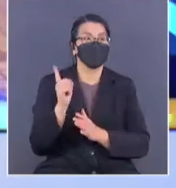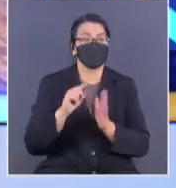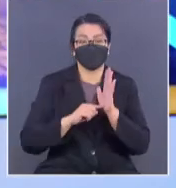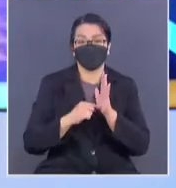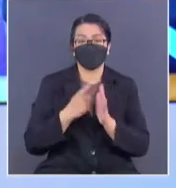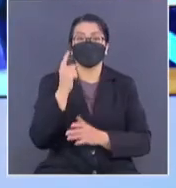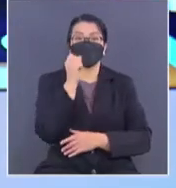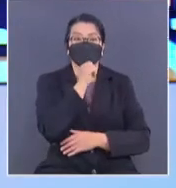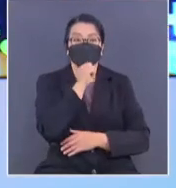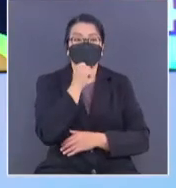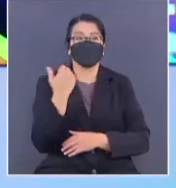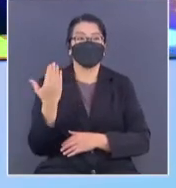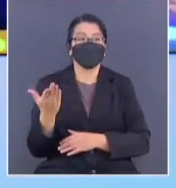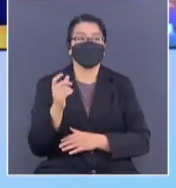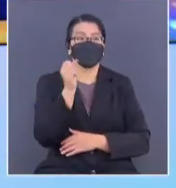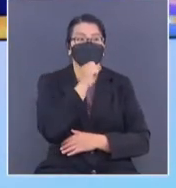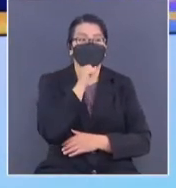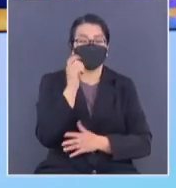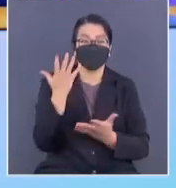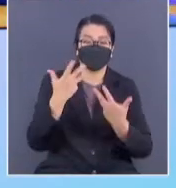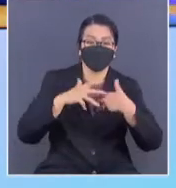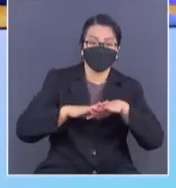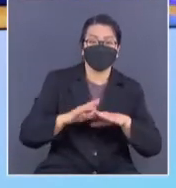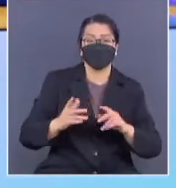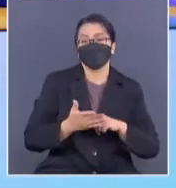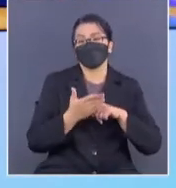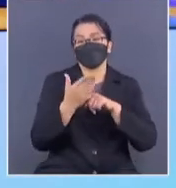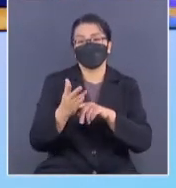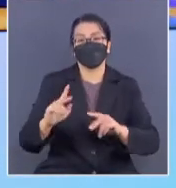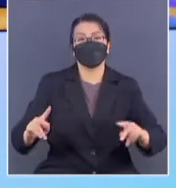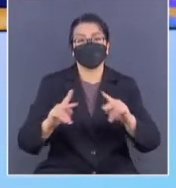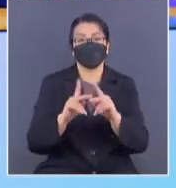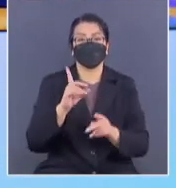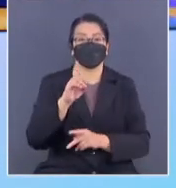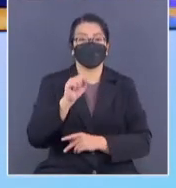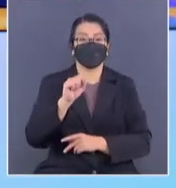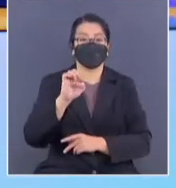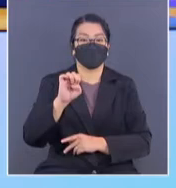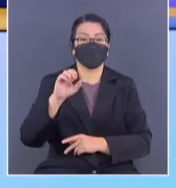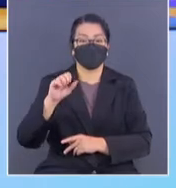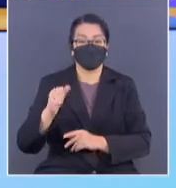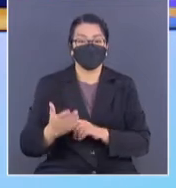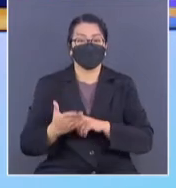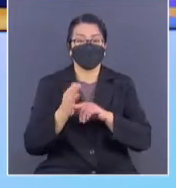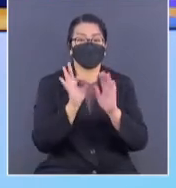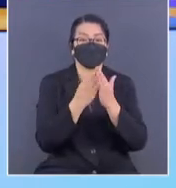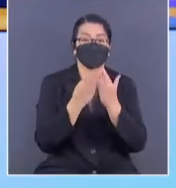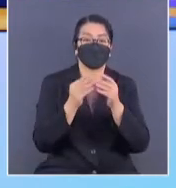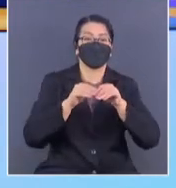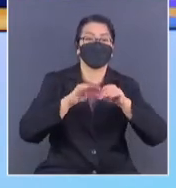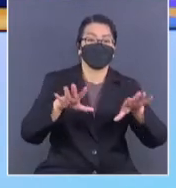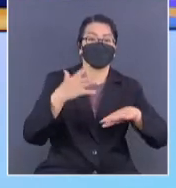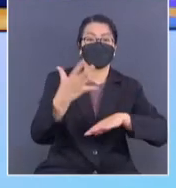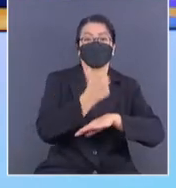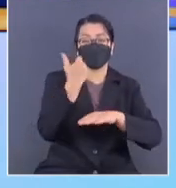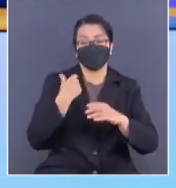ตัวนักร้องชื่อดังนะคะพี่โจนูโวค่ะที่ได้เข้าร้องกับทางกระทรวง DSนะคะหลังถูกลองFacebookแล้วก็นำไปโพสต์เรื่องการเมืองทำให้เขา